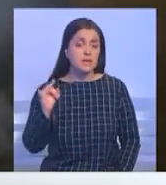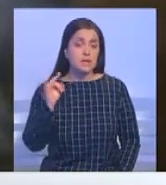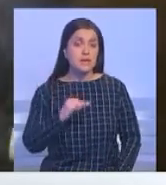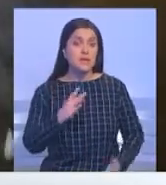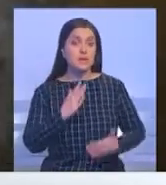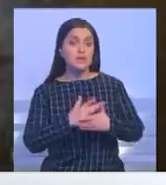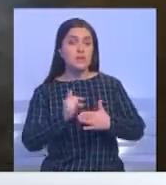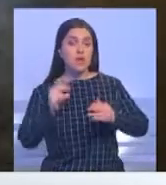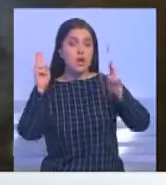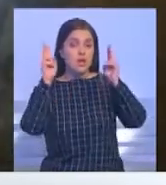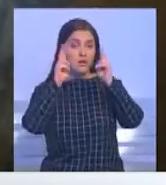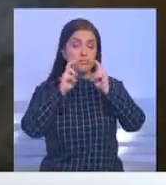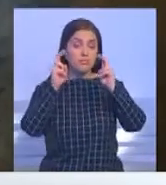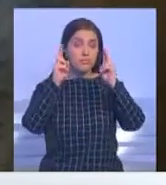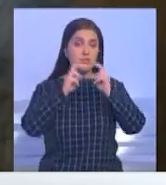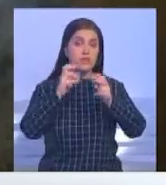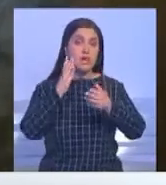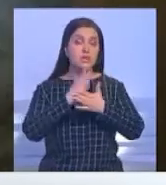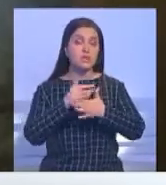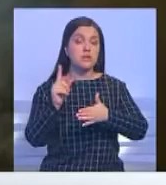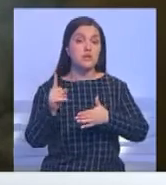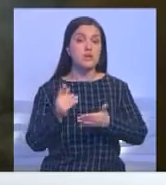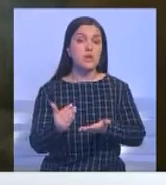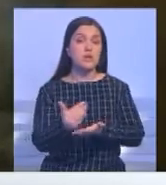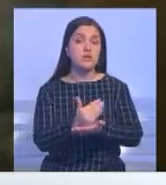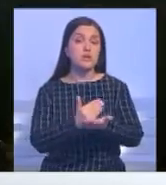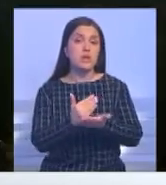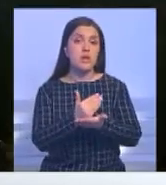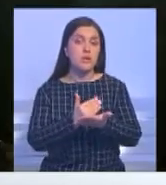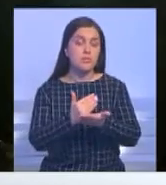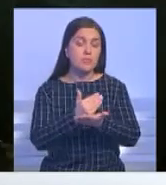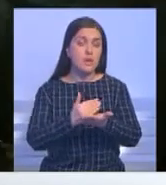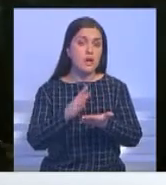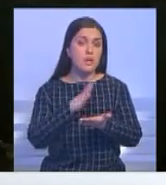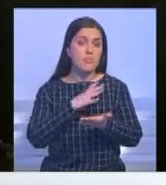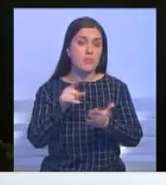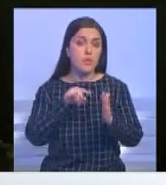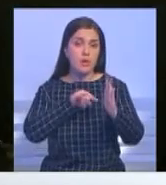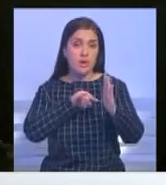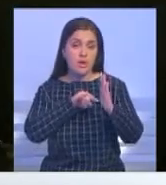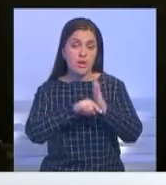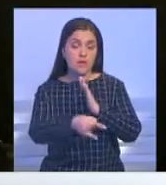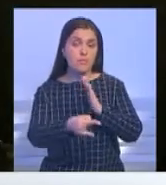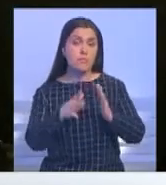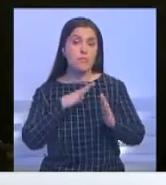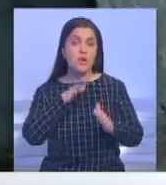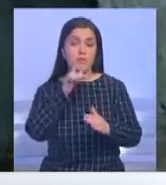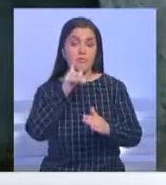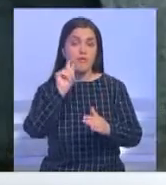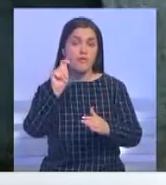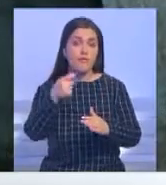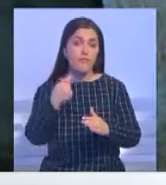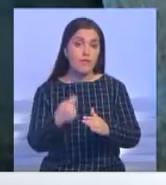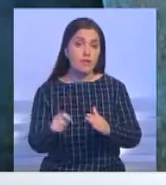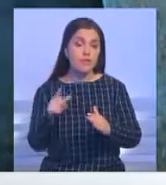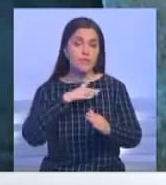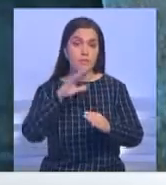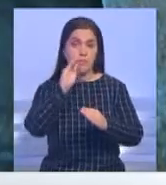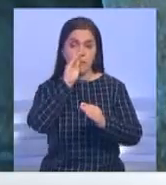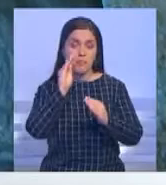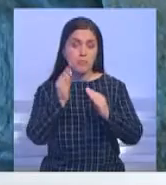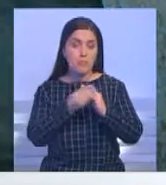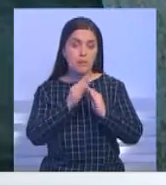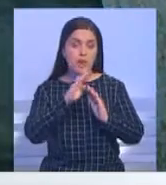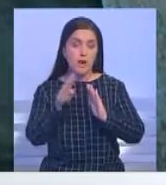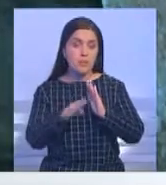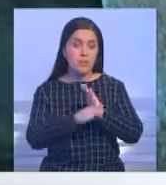демографические исследования, основываясь на данных, собранных в катакомбах. Во время войны подземные тоннели служили населению бомбоубежищем, а